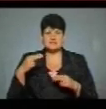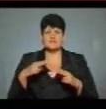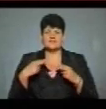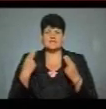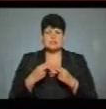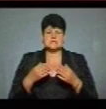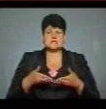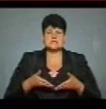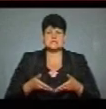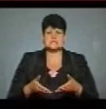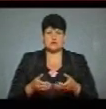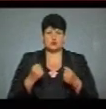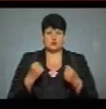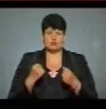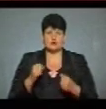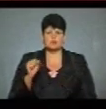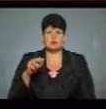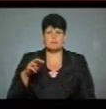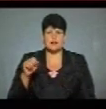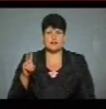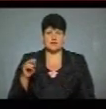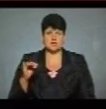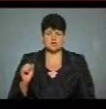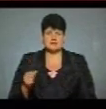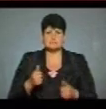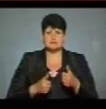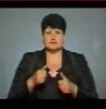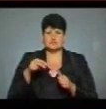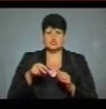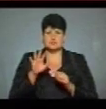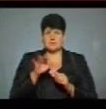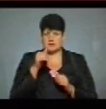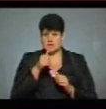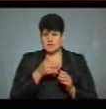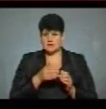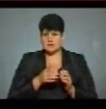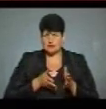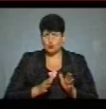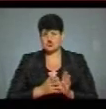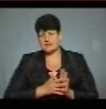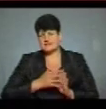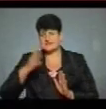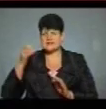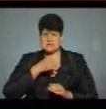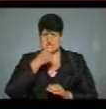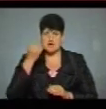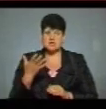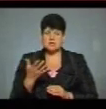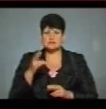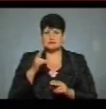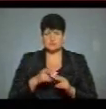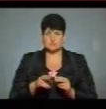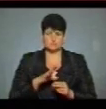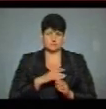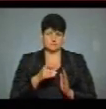спорту України Анатолій Малищик. Змагалися учасники віком від 2005 року народження і старші. На завершенні чемпіонату побувала і